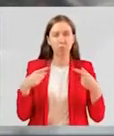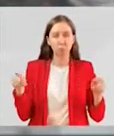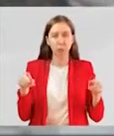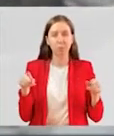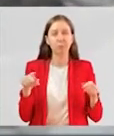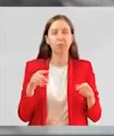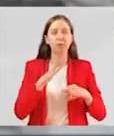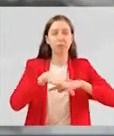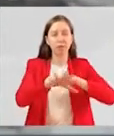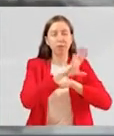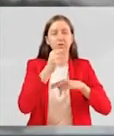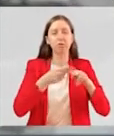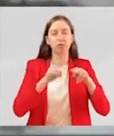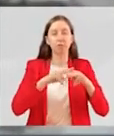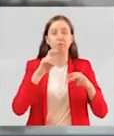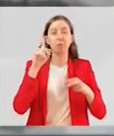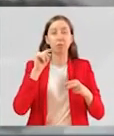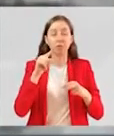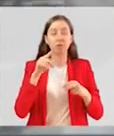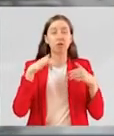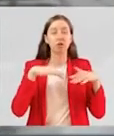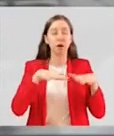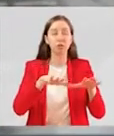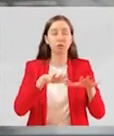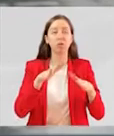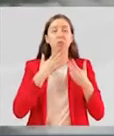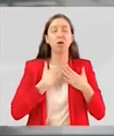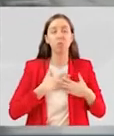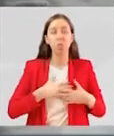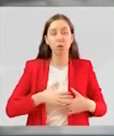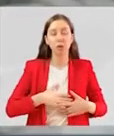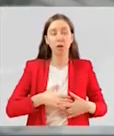любой цивилизованной стране все эти вопросы решаются цивилизованным методом,